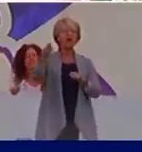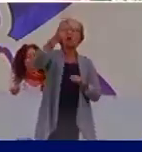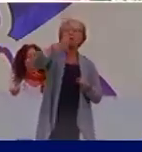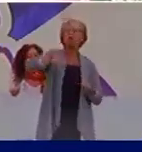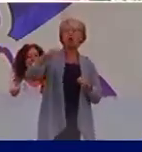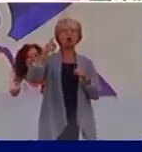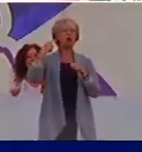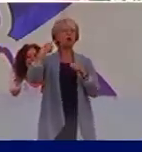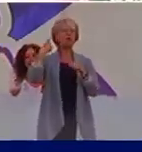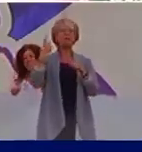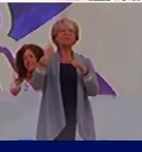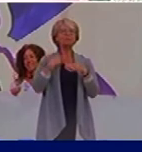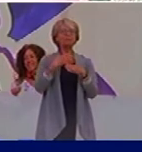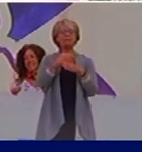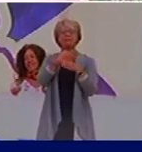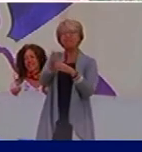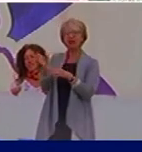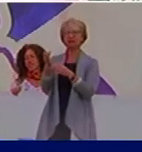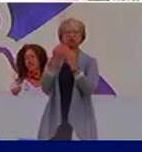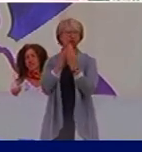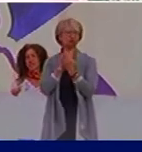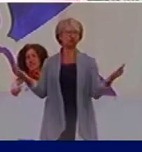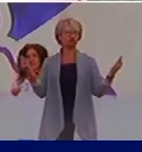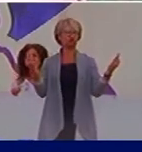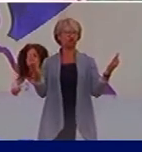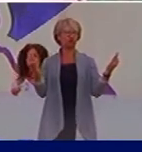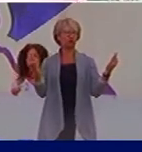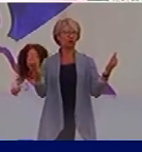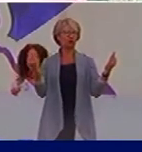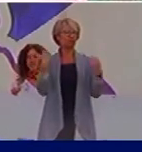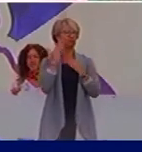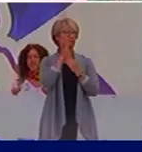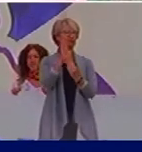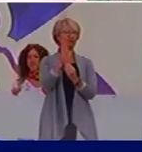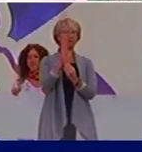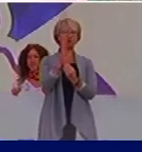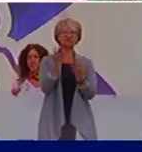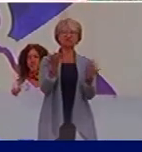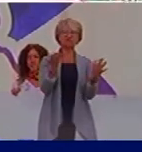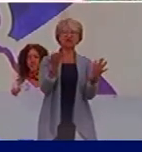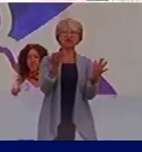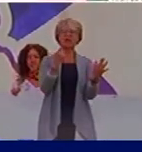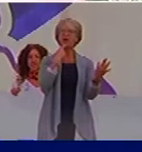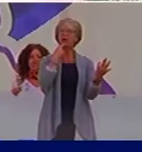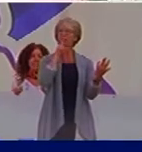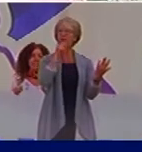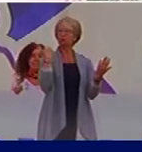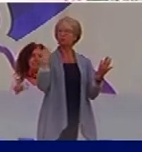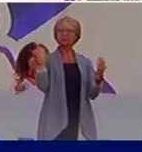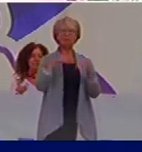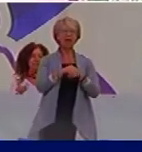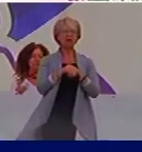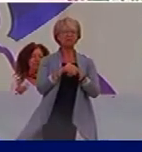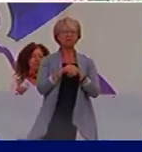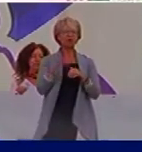Noi della Lega siamo quelli che sono dalla parte del giusto. E lo dimostro una cosa, l'ha detto prima l'amico